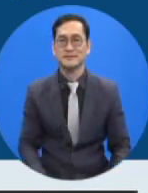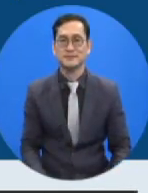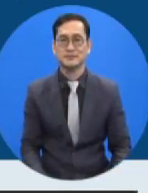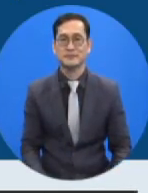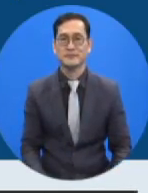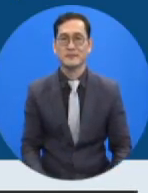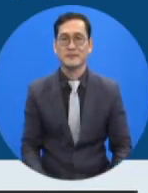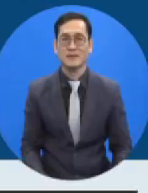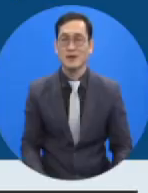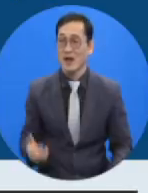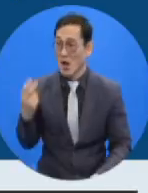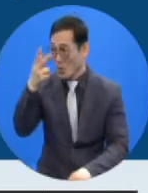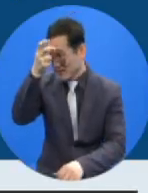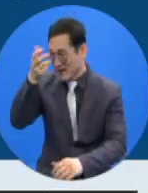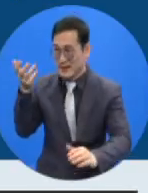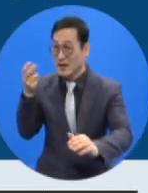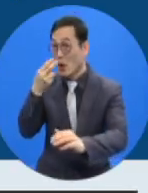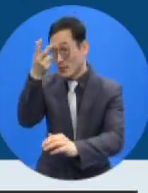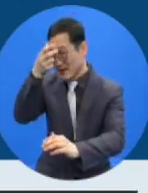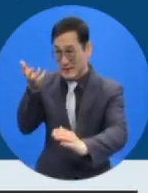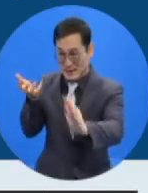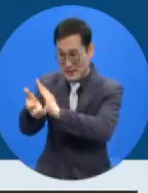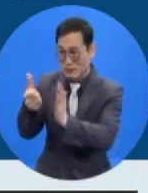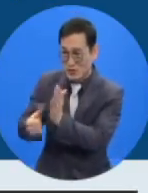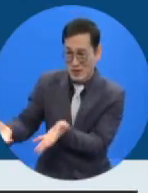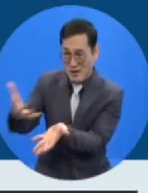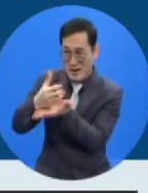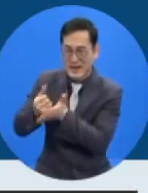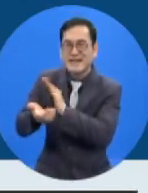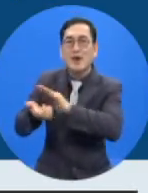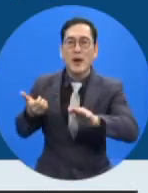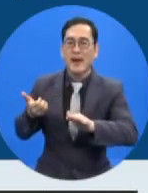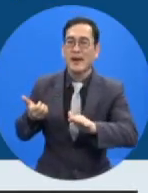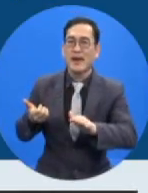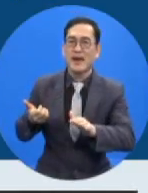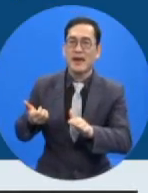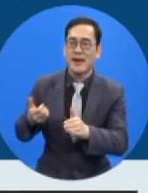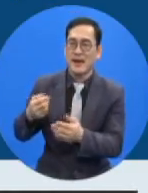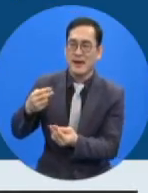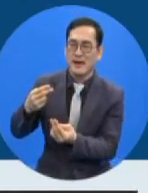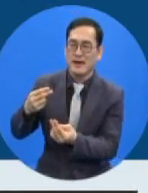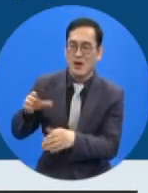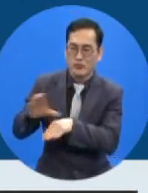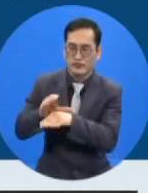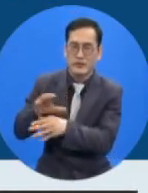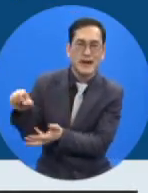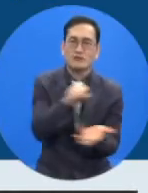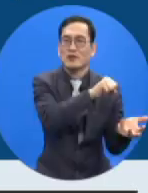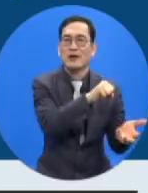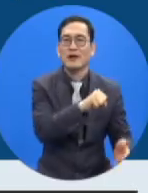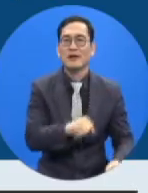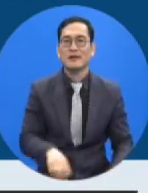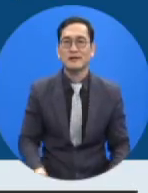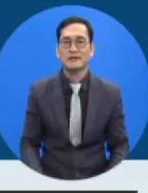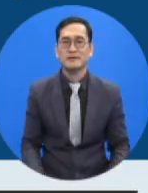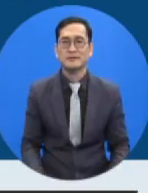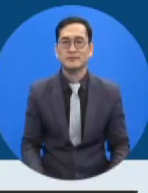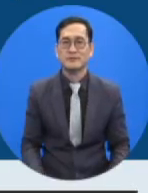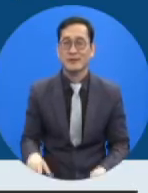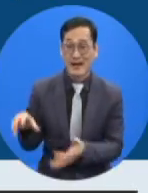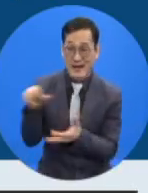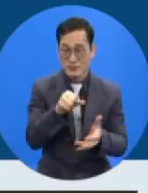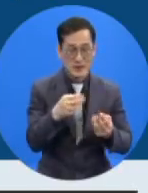압수수색을 대비해서 증거를 인멸했다라는 행동을 했다는 거예요. 하드 교체하던 중 조국 전 장관이 집으로 들어와 인사 나누기도 했다라고